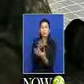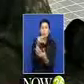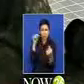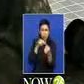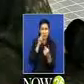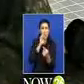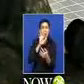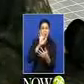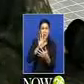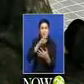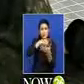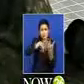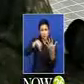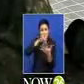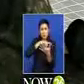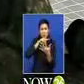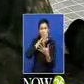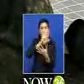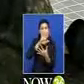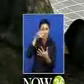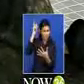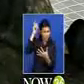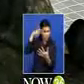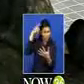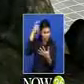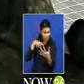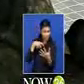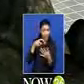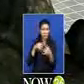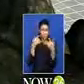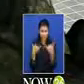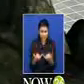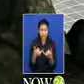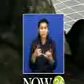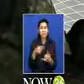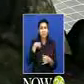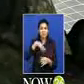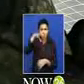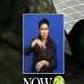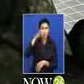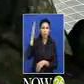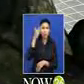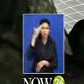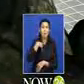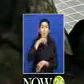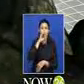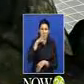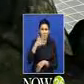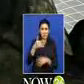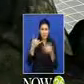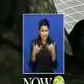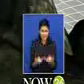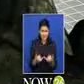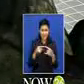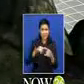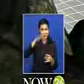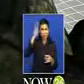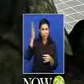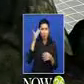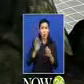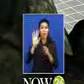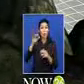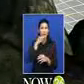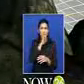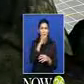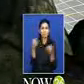ที่ปกคลุมบริเวณของพื้นที่ประเทศพม่าครับศูนย์อุตุนิยมวิทยาทางทะเลจึงออกมายืนยันนะครับว่าพายุซุปเปอร์ไต้ฝุ่นที่เกิดขึ้นไม่มีผล